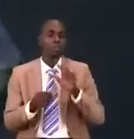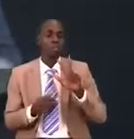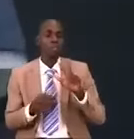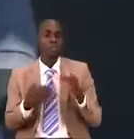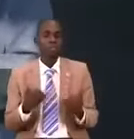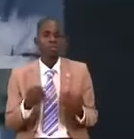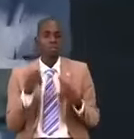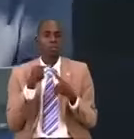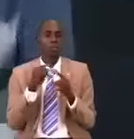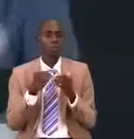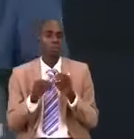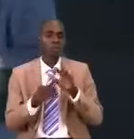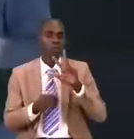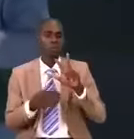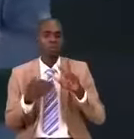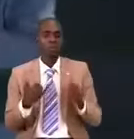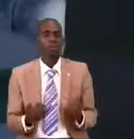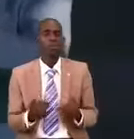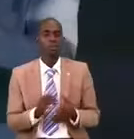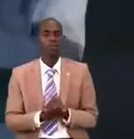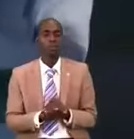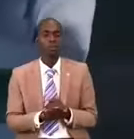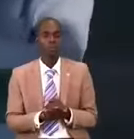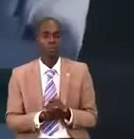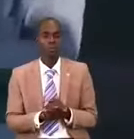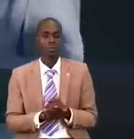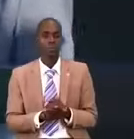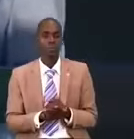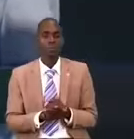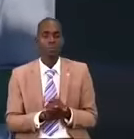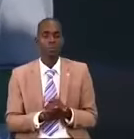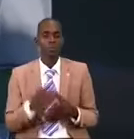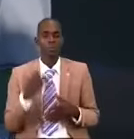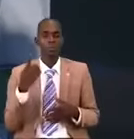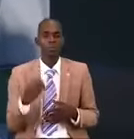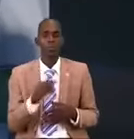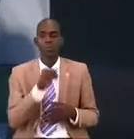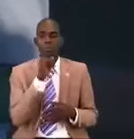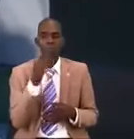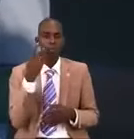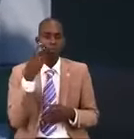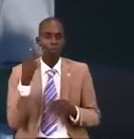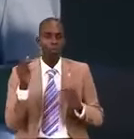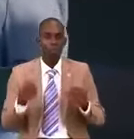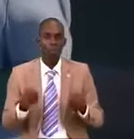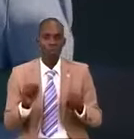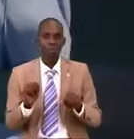la conquête invincible grâce à la loyauté